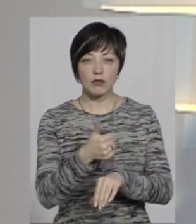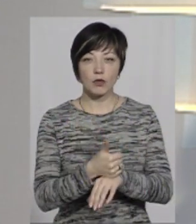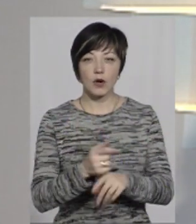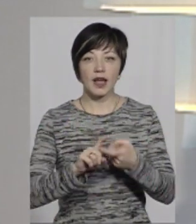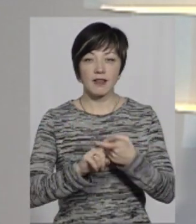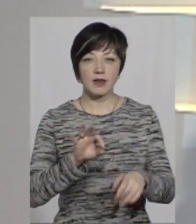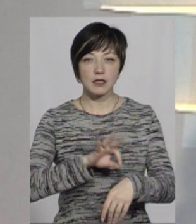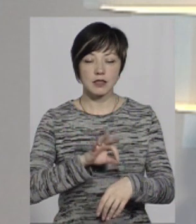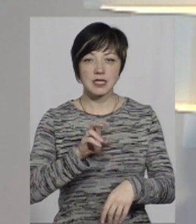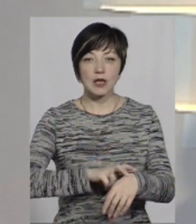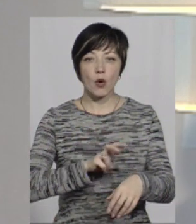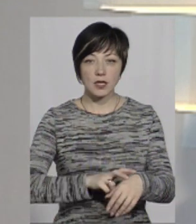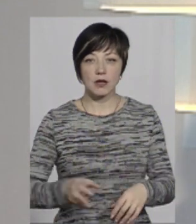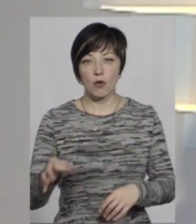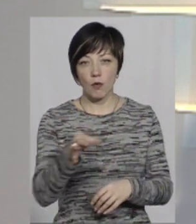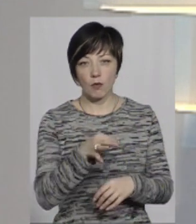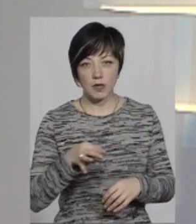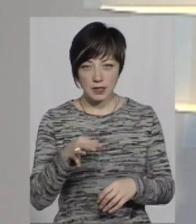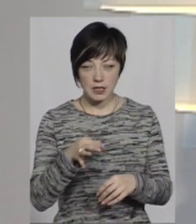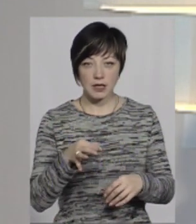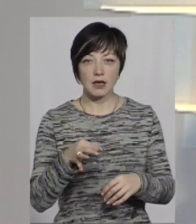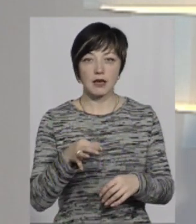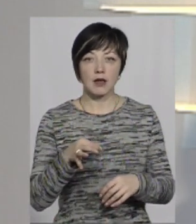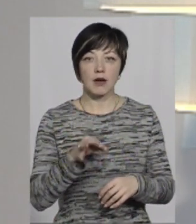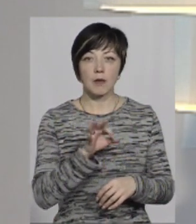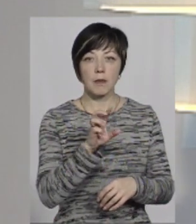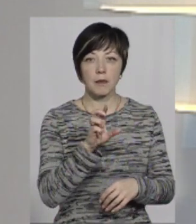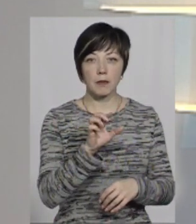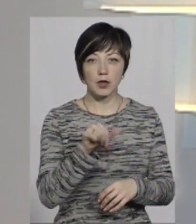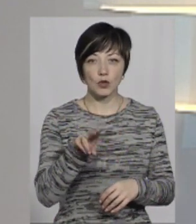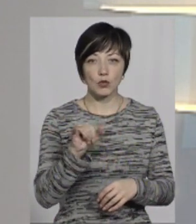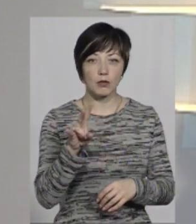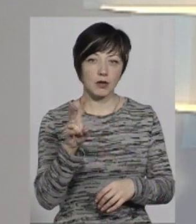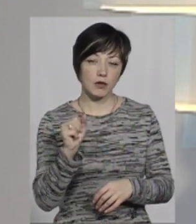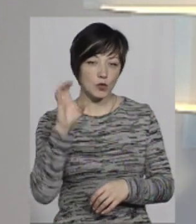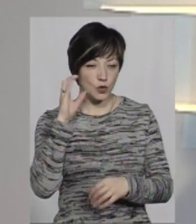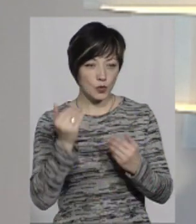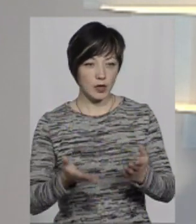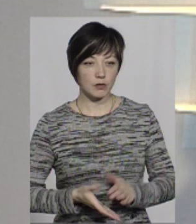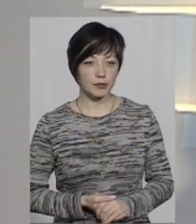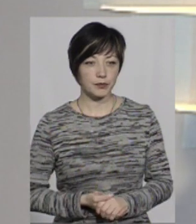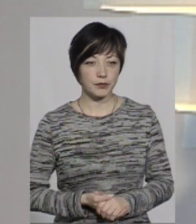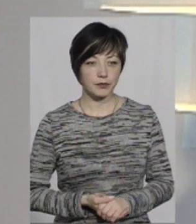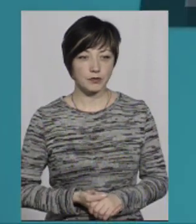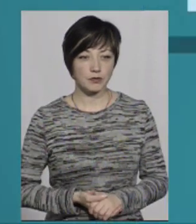головного інфекціоніста області і головного лікаря інфекційної лікарні Оксани Піддубної. Послухаємо.